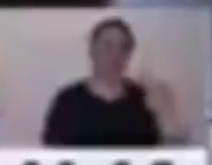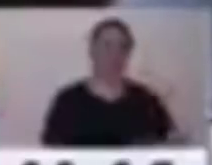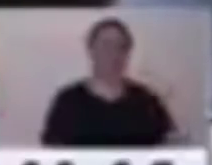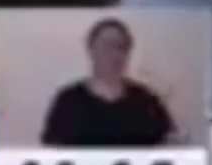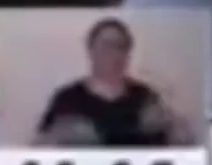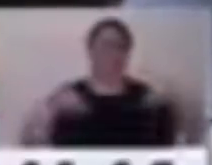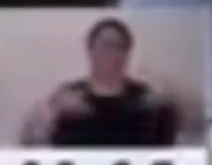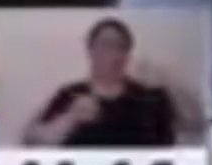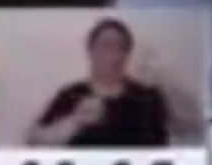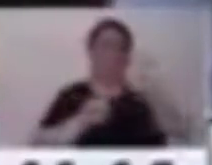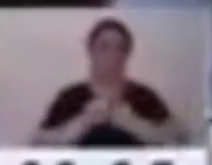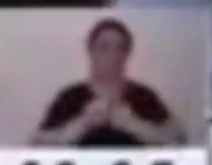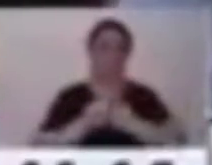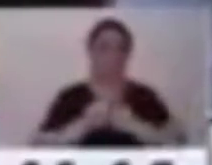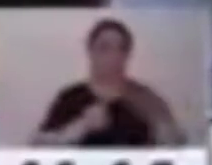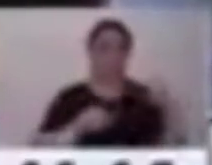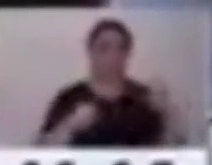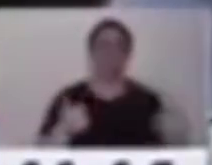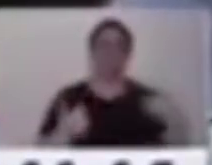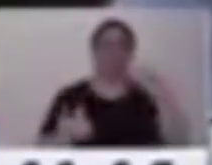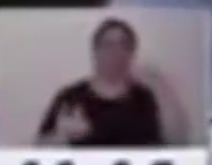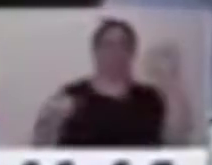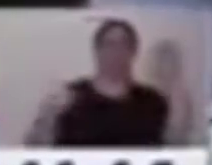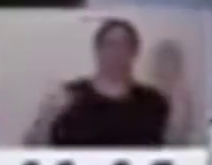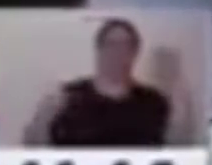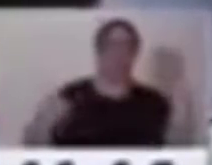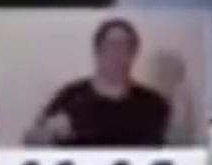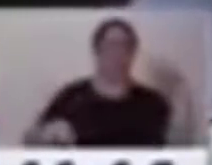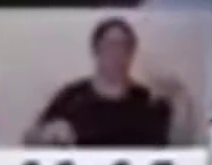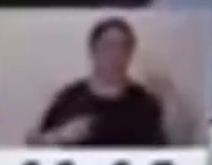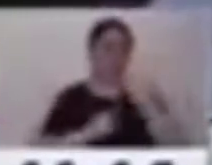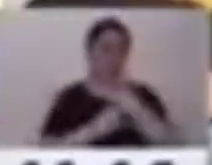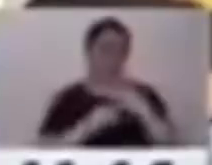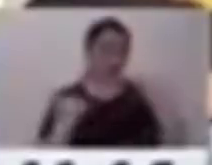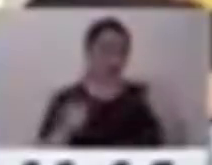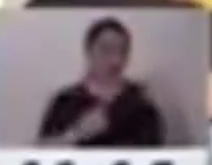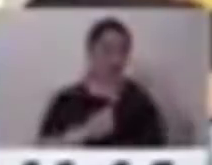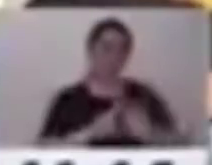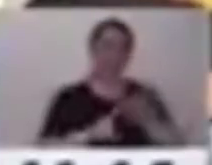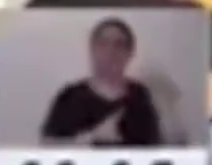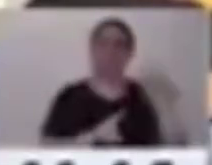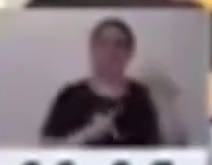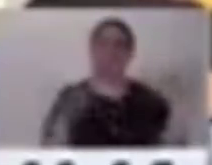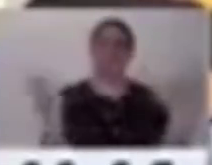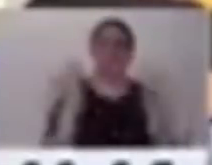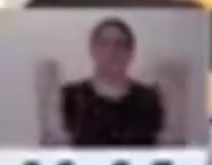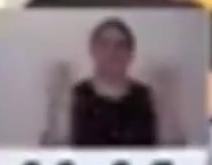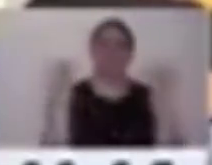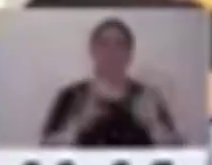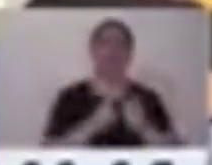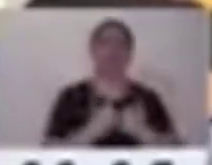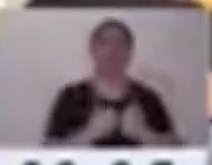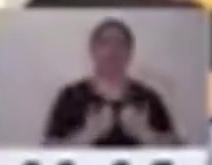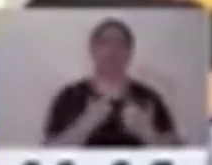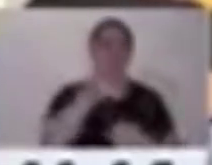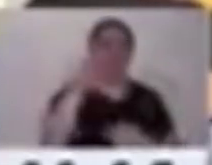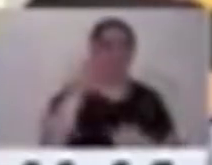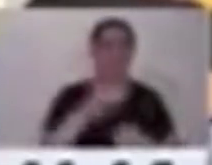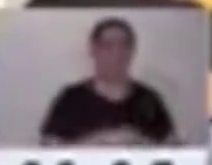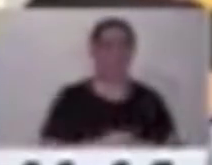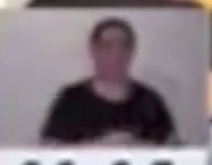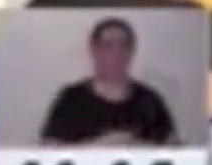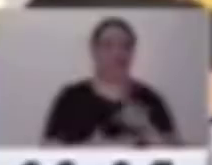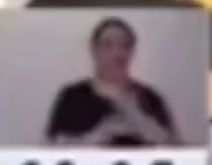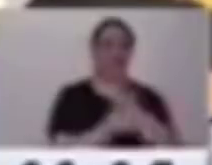on Indigenous People o yung NCIP. Pinahalagahan po ng DSWD ang kasarinlan ng ating